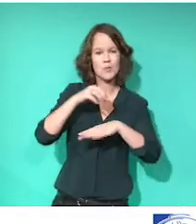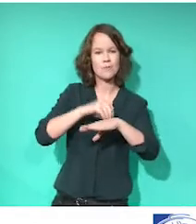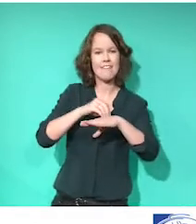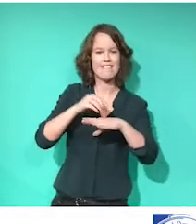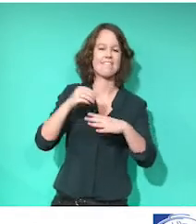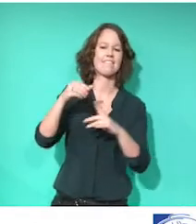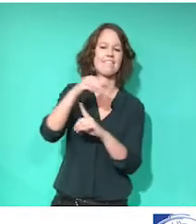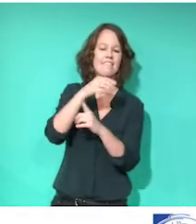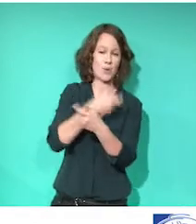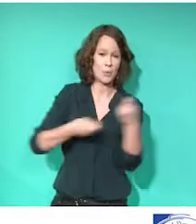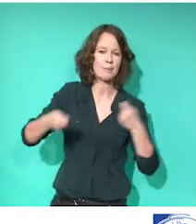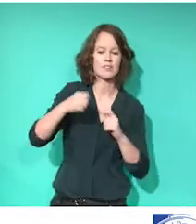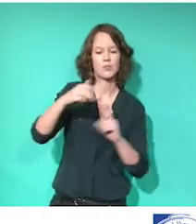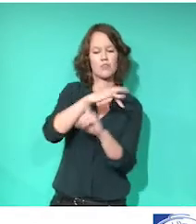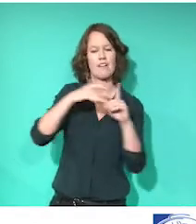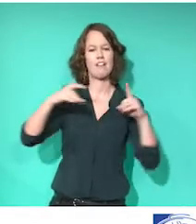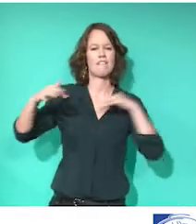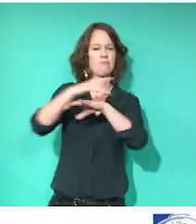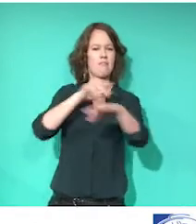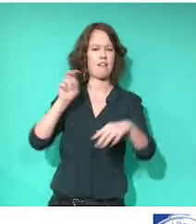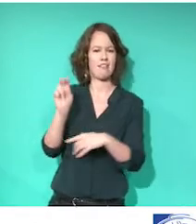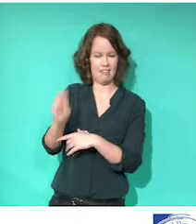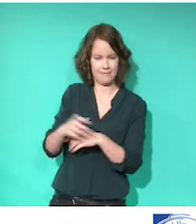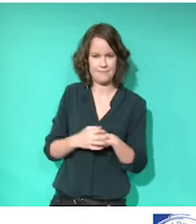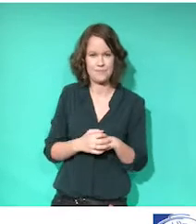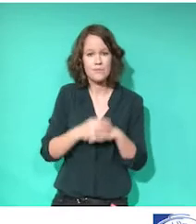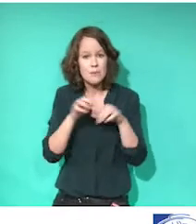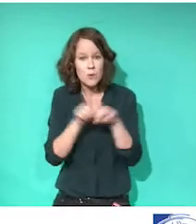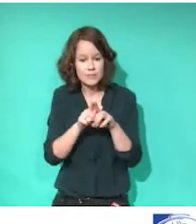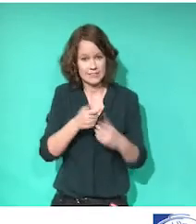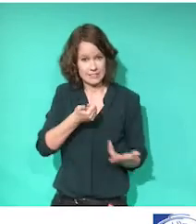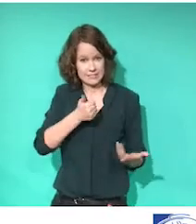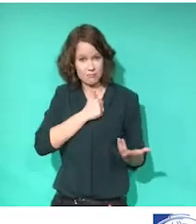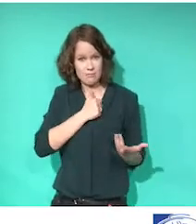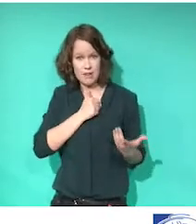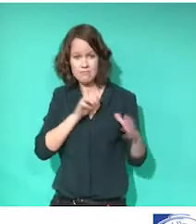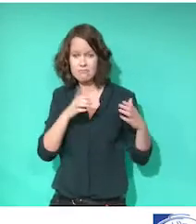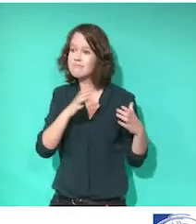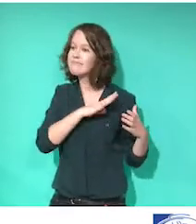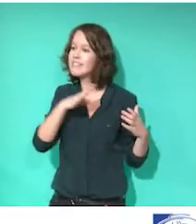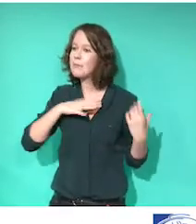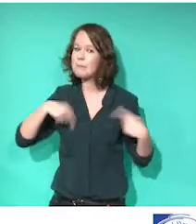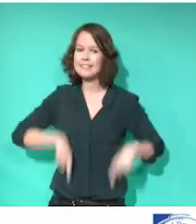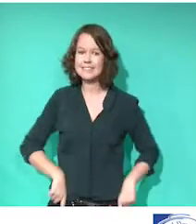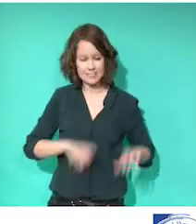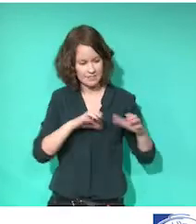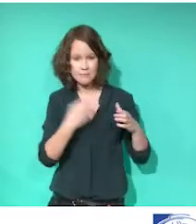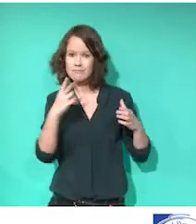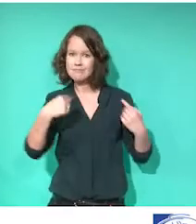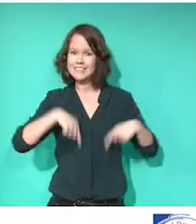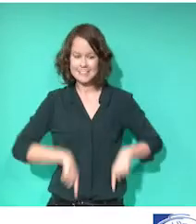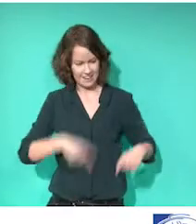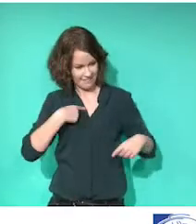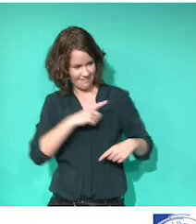social, environnemental, mais aussi et surtout de co-organiser avec votre ministère, madame la ministre, une